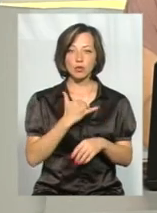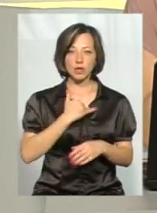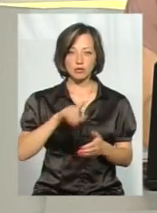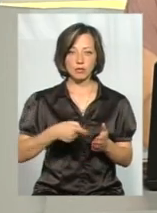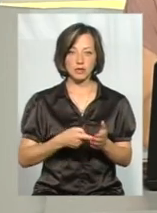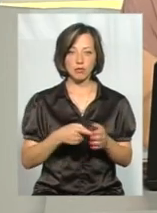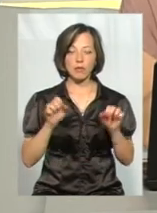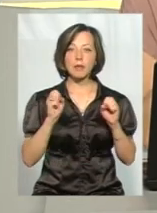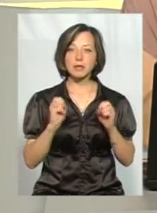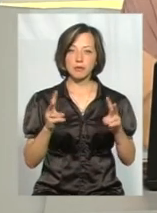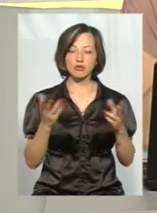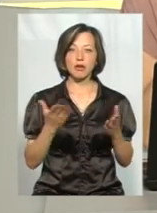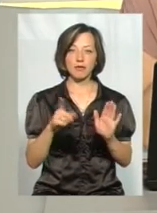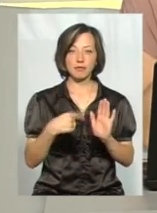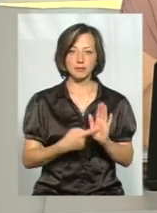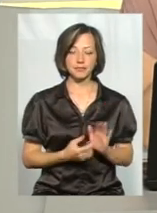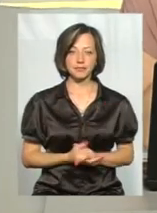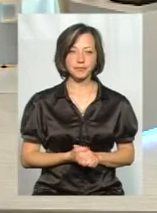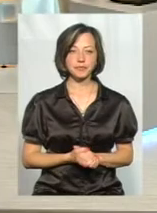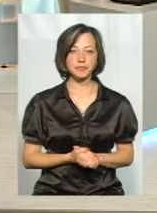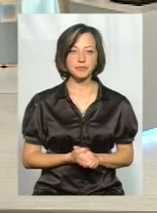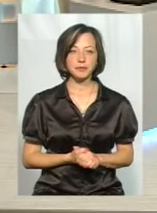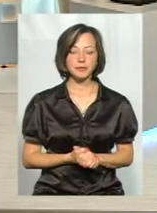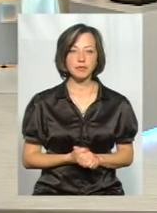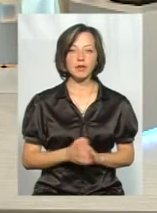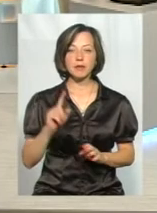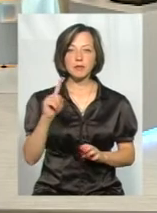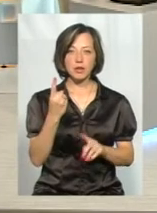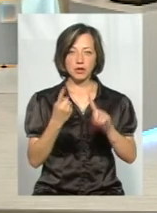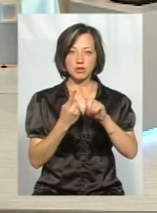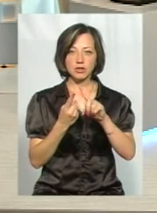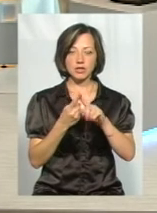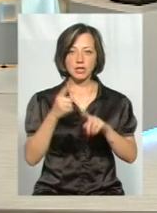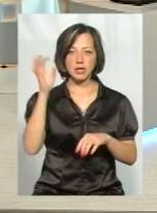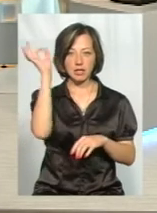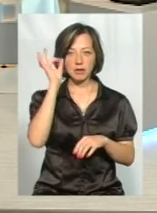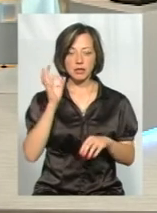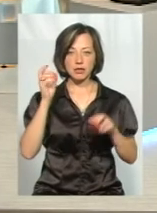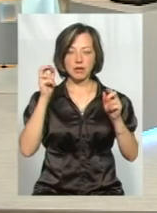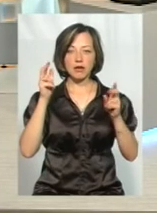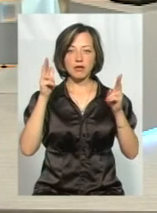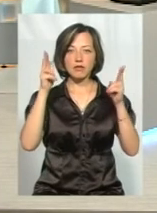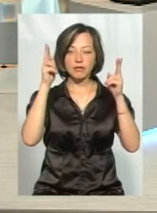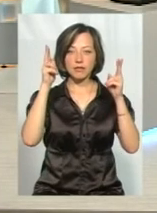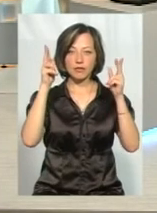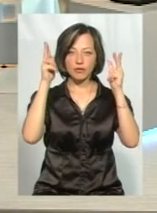місті, от потенційно небезпечних? Ну, напевне, перше – це німецька вівчарка,